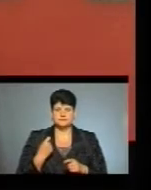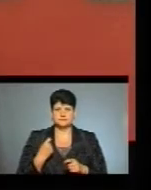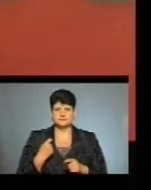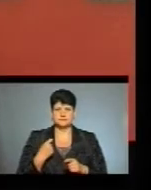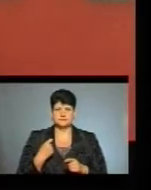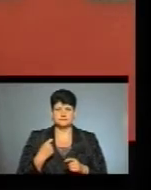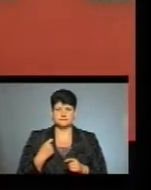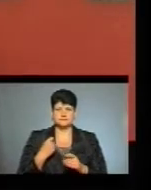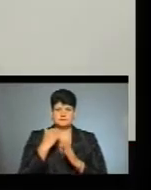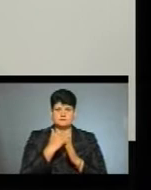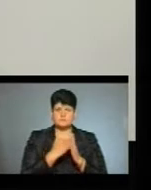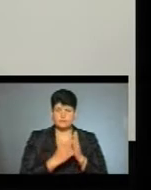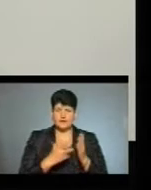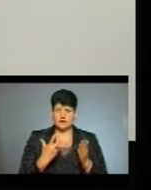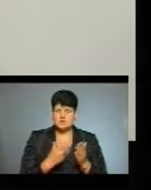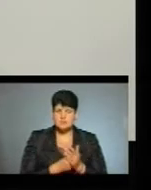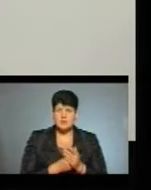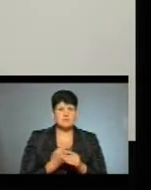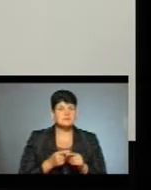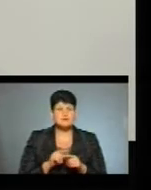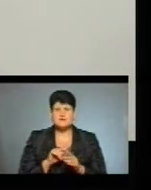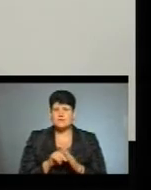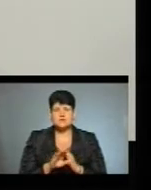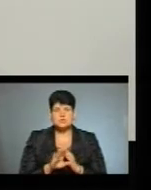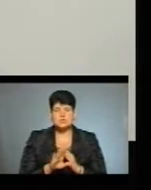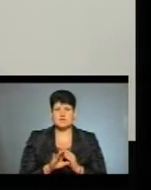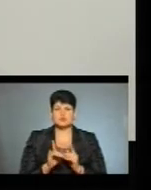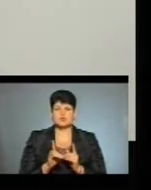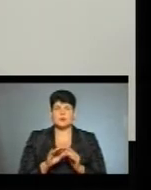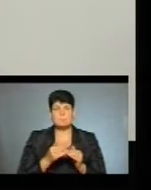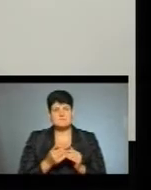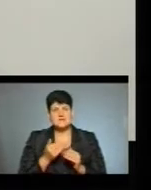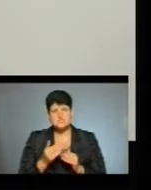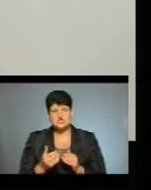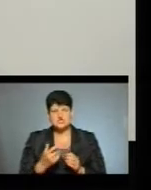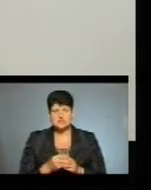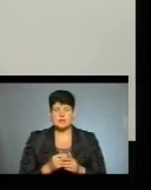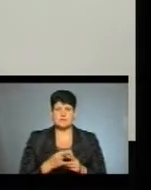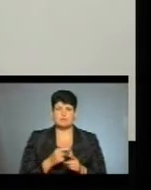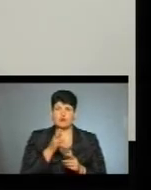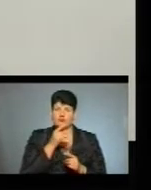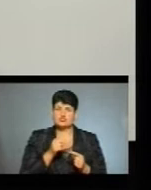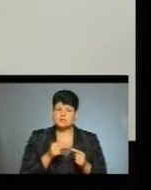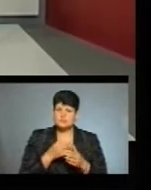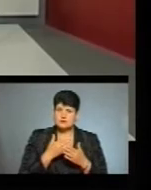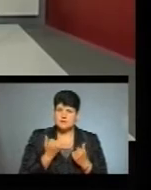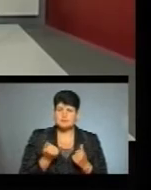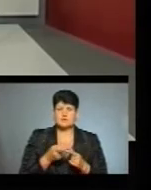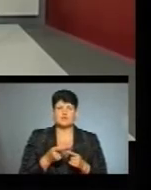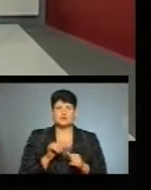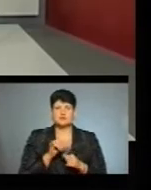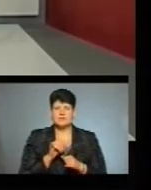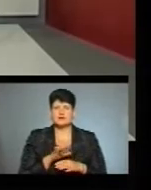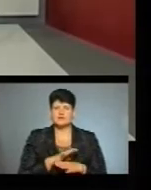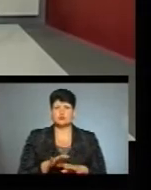щеплень. Але це не означає, що якщо дитина щеплена пізніше чи невчасно, що вона не буде мати захисту від